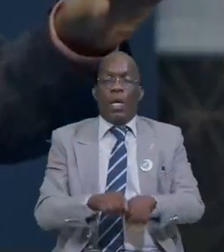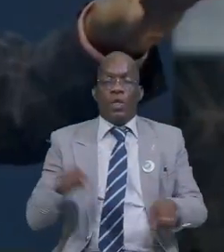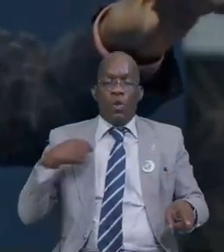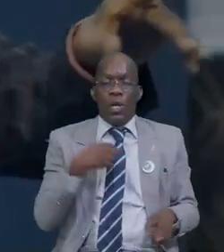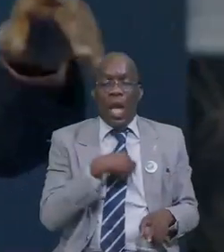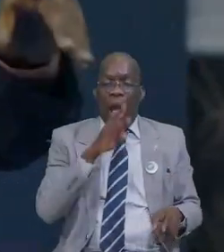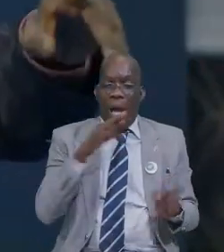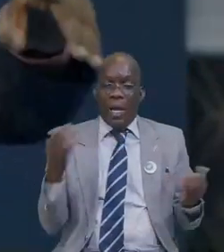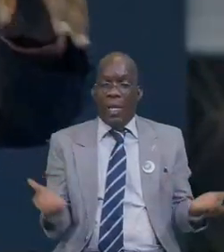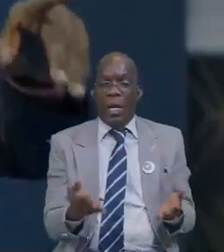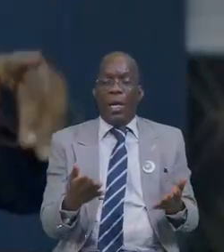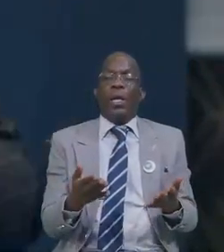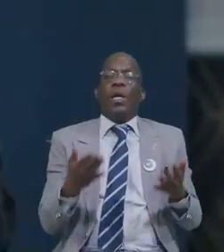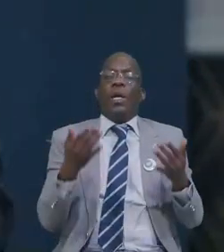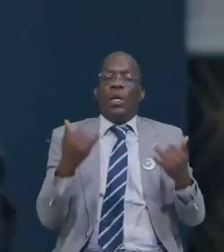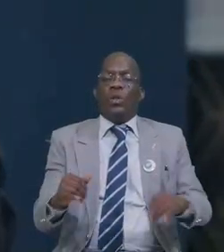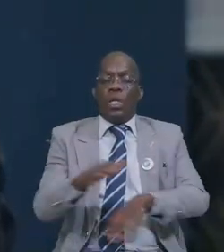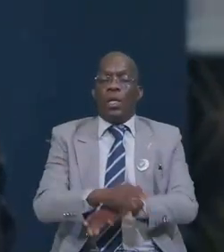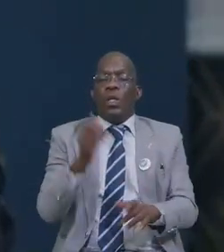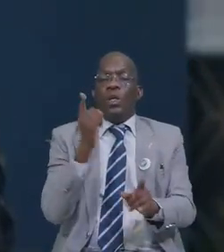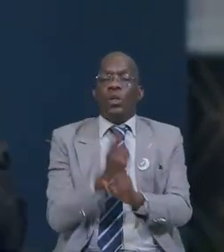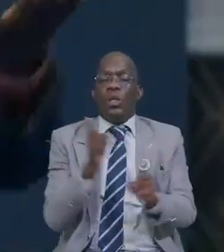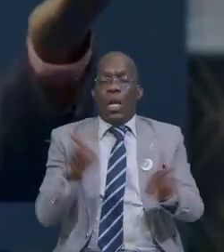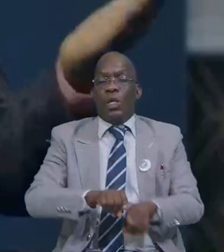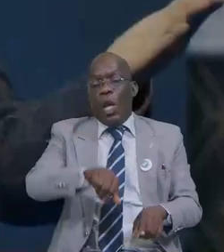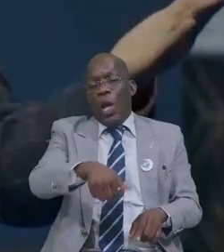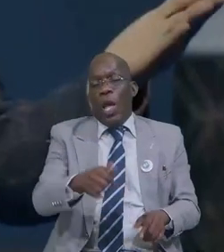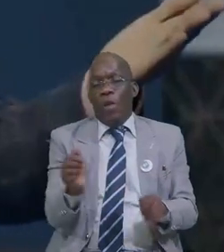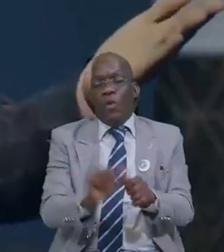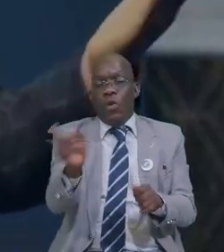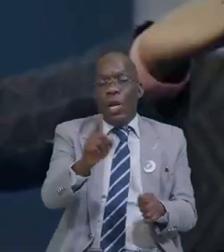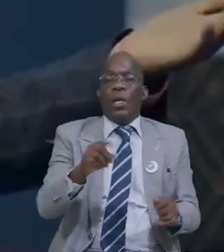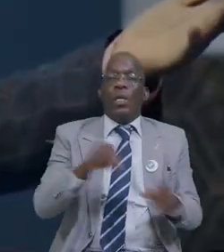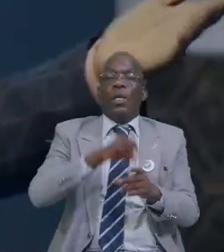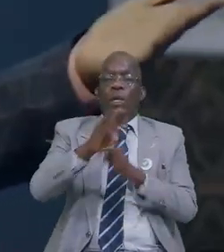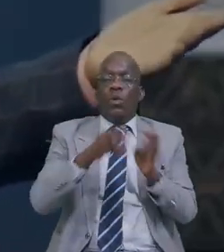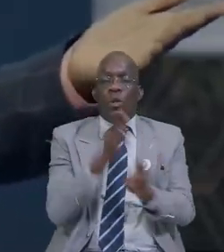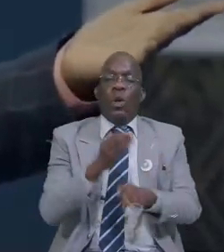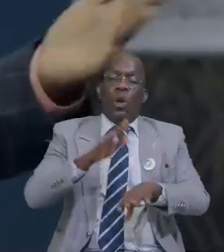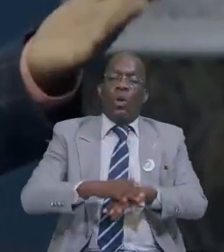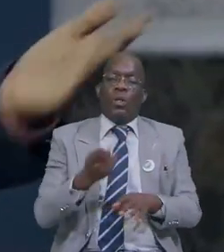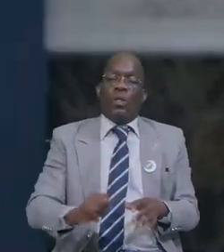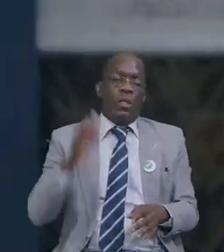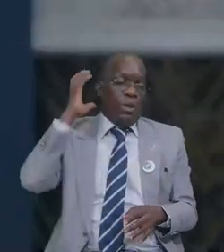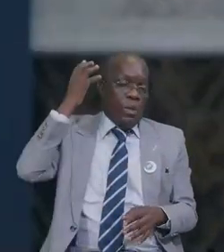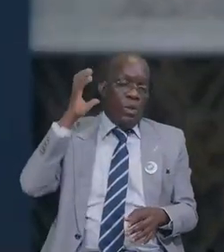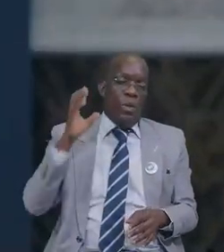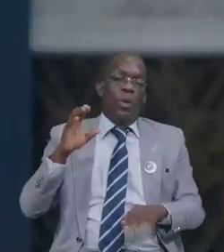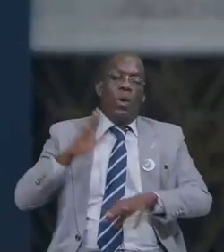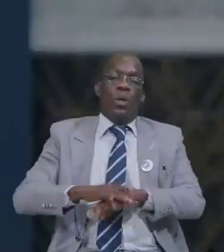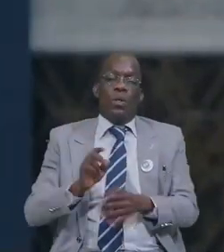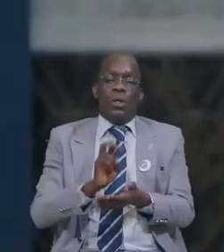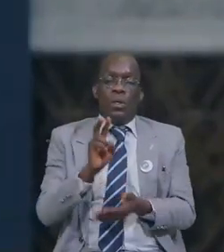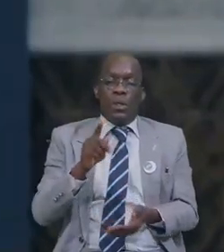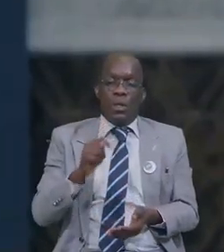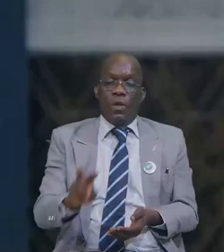sommes là ce soir, comme ces gens-là, partout dans le monde, à la radio, à la télévision, où ils nous suivent, ou même